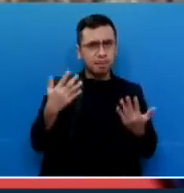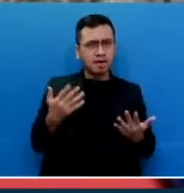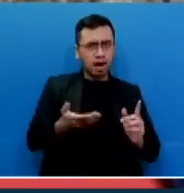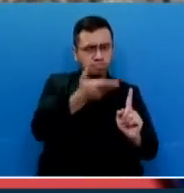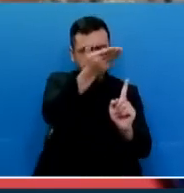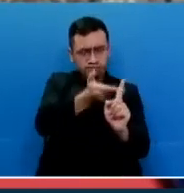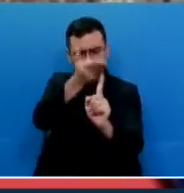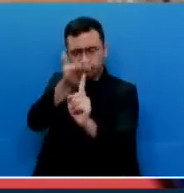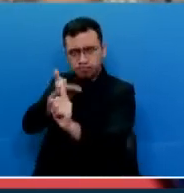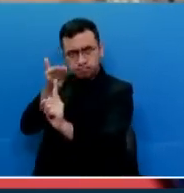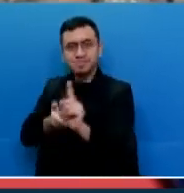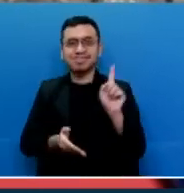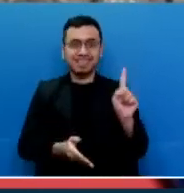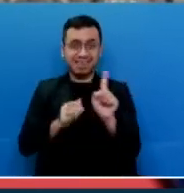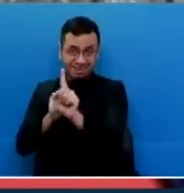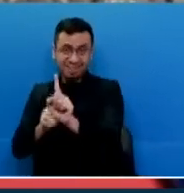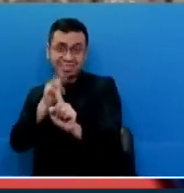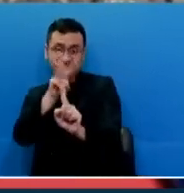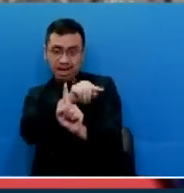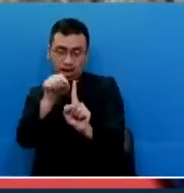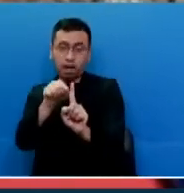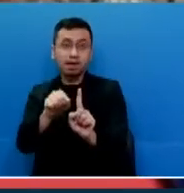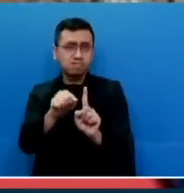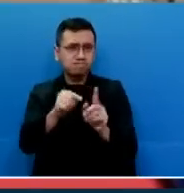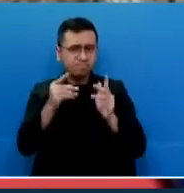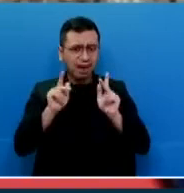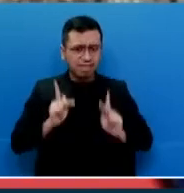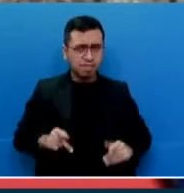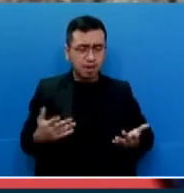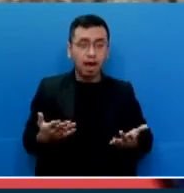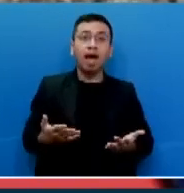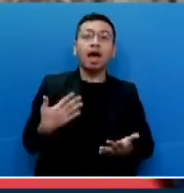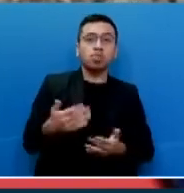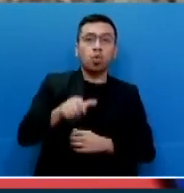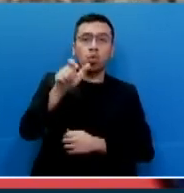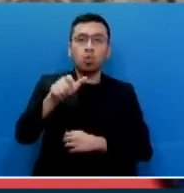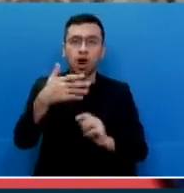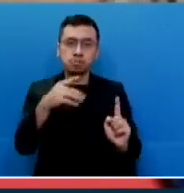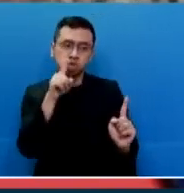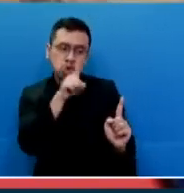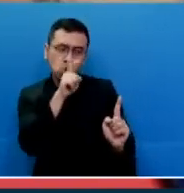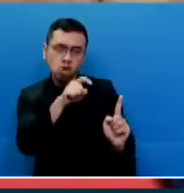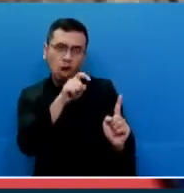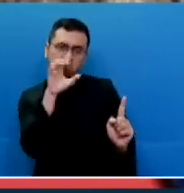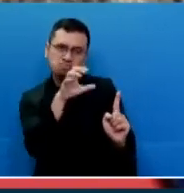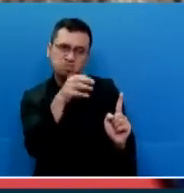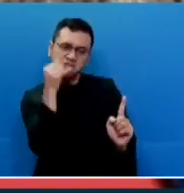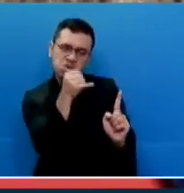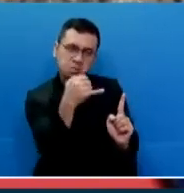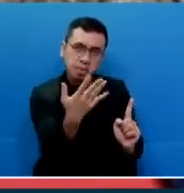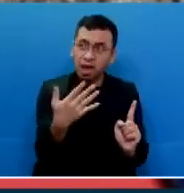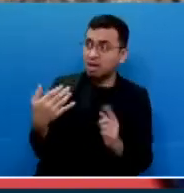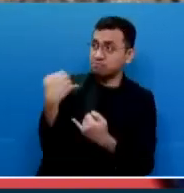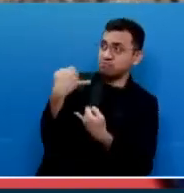melihat benar-benar kalau diserang dia reaksinya Bagaimana kalau menyerang dan berhasil reaksinya Bagaimana dan itu kan menjadi